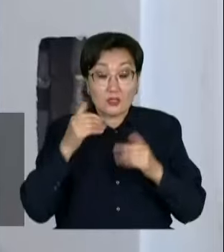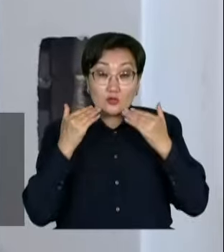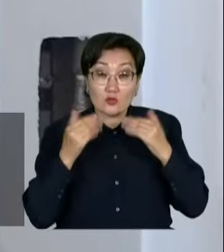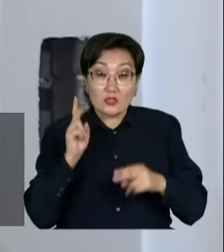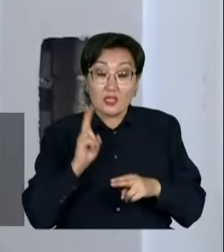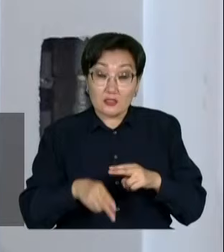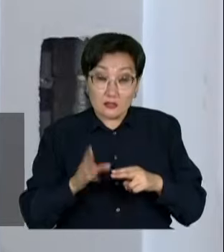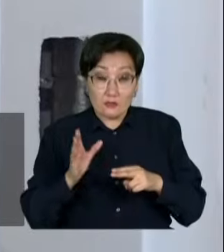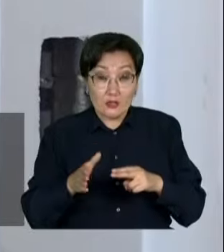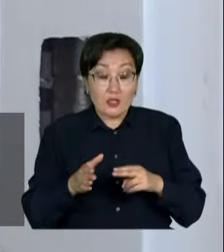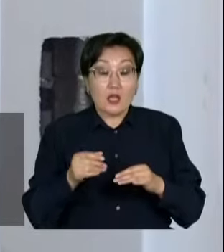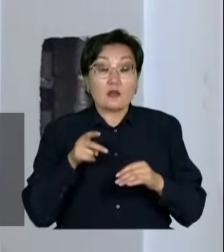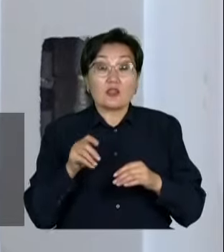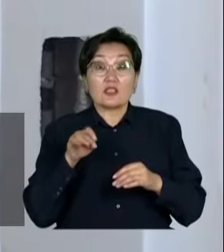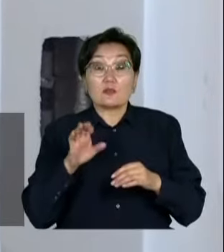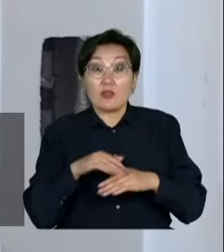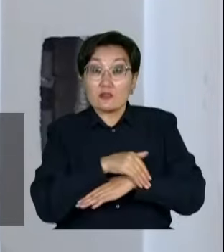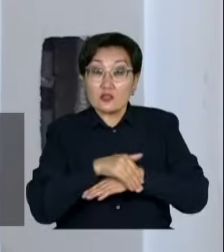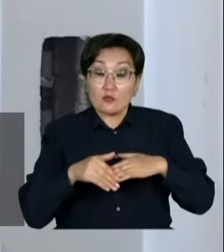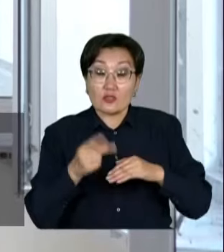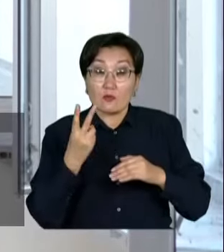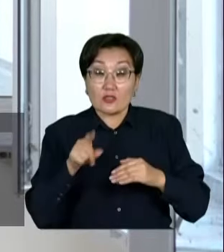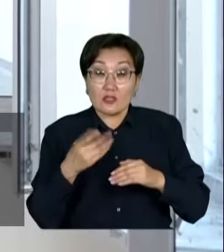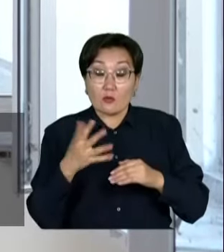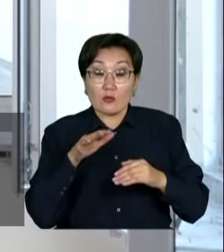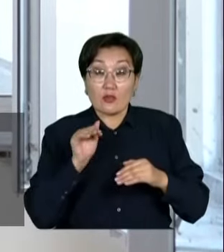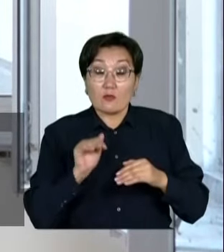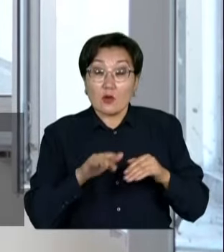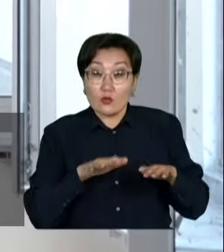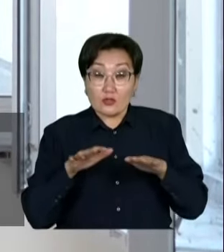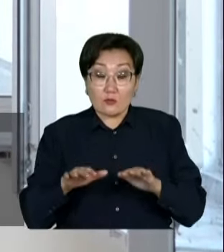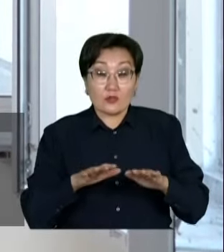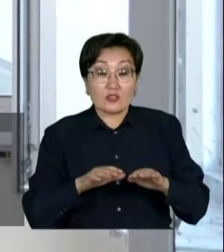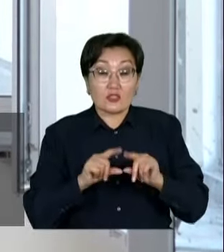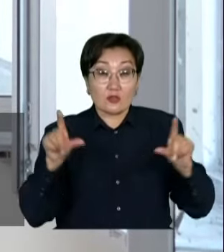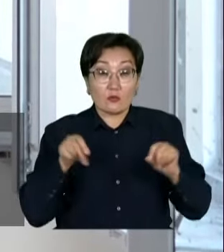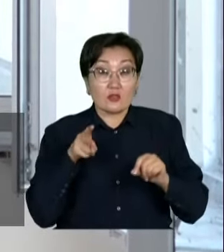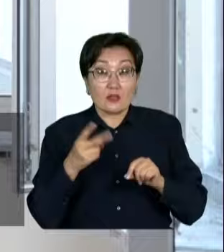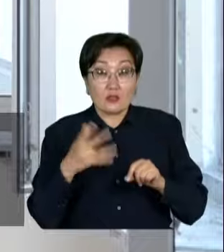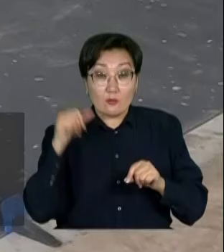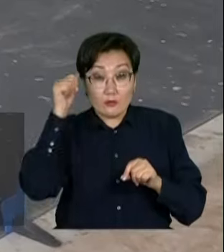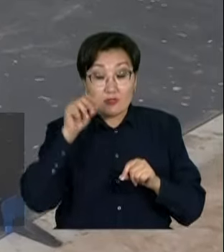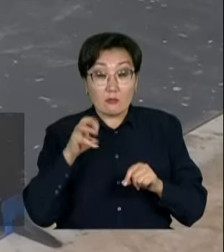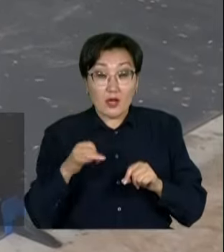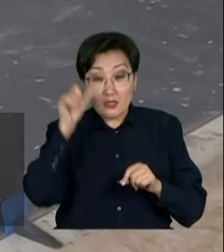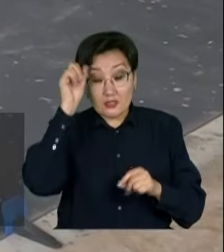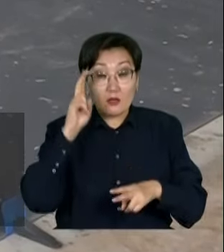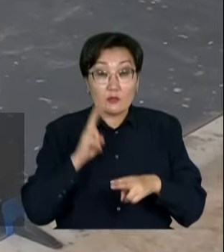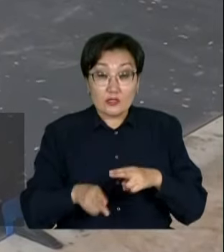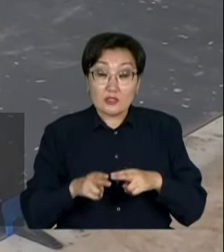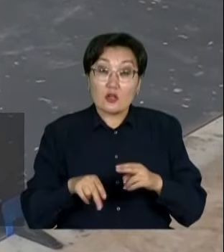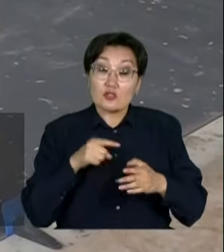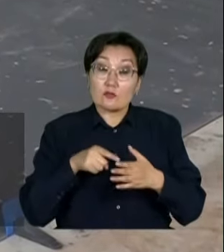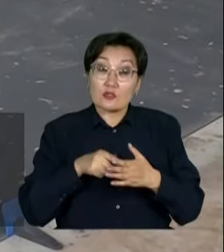дейін аяқталады. Ал Егізбаев көшесіндегі 2,5 орындық мектеп 2025-тің мамырында бітеді. Қала басшысы